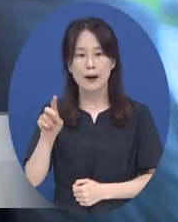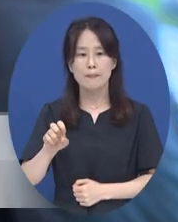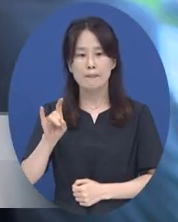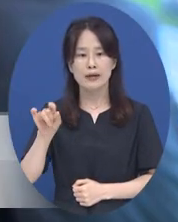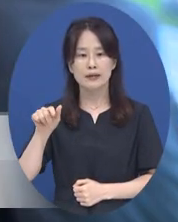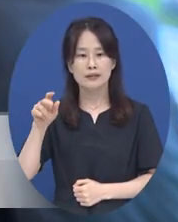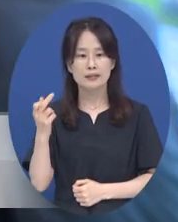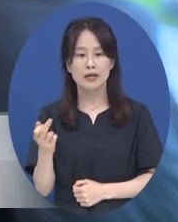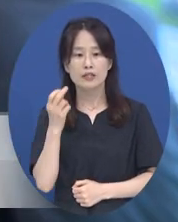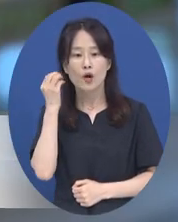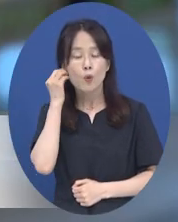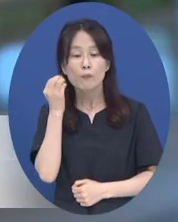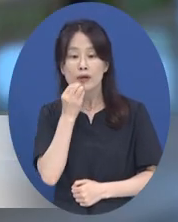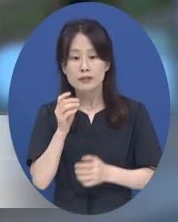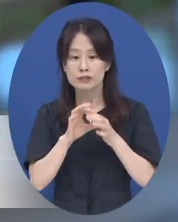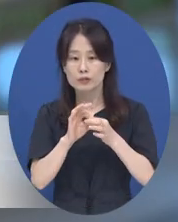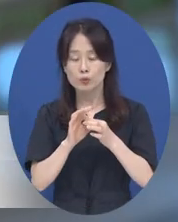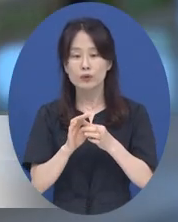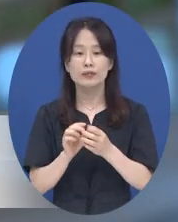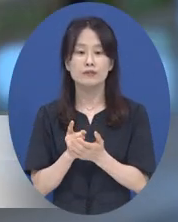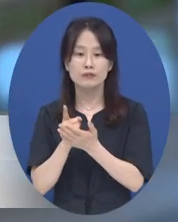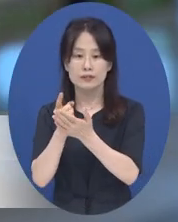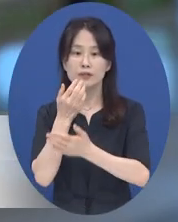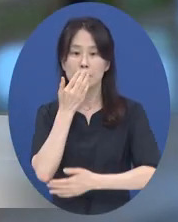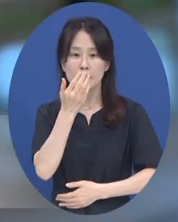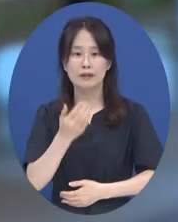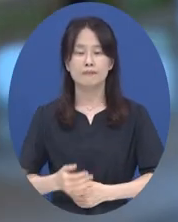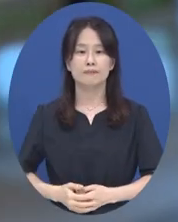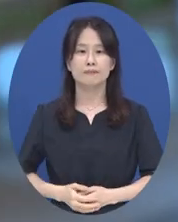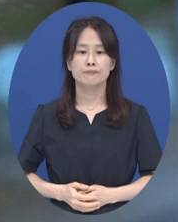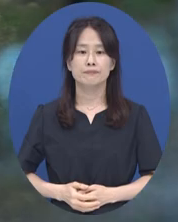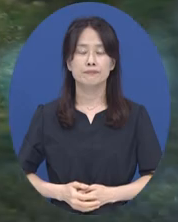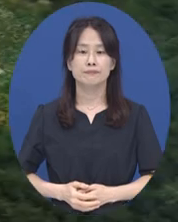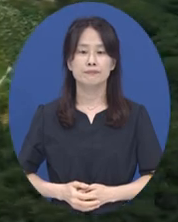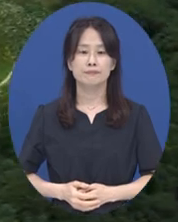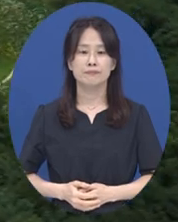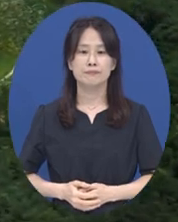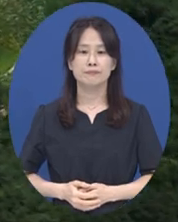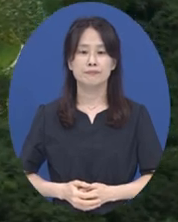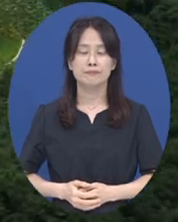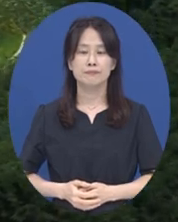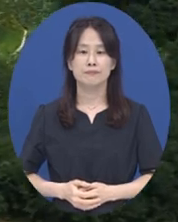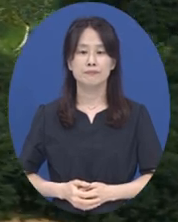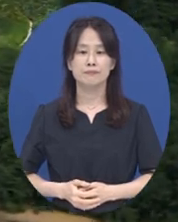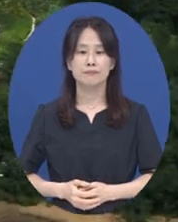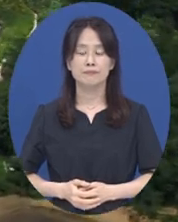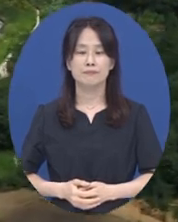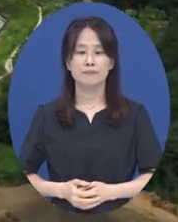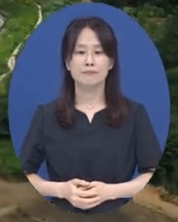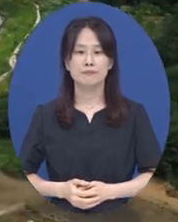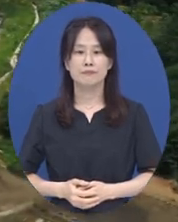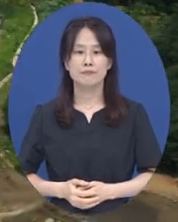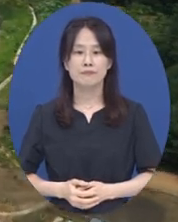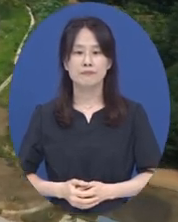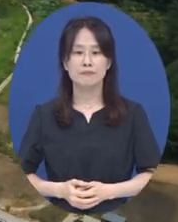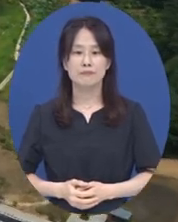한백산 추모공원 홈페이지를 통해 화장장 예약을 신청하면 됩니다. 경기지TV 구영슬입니다.